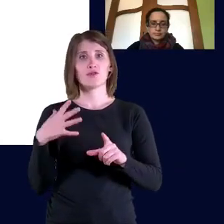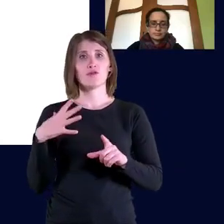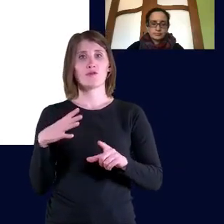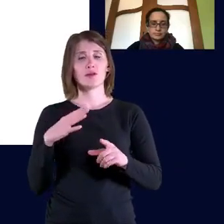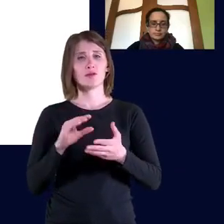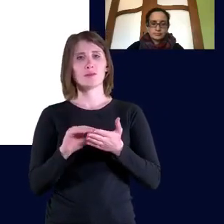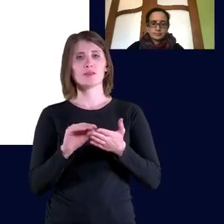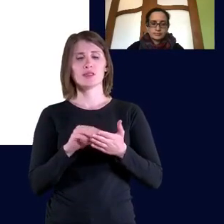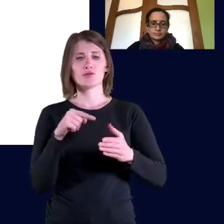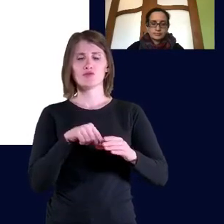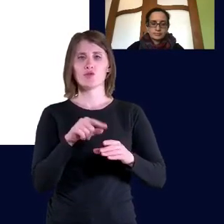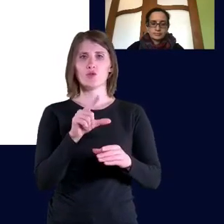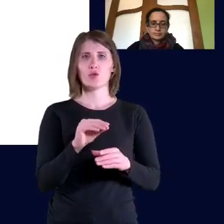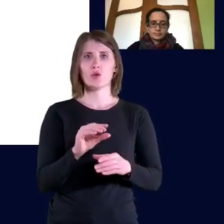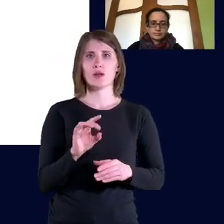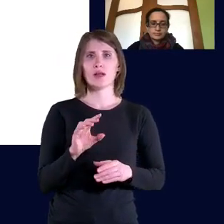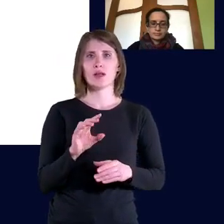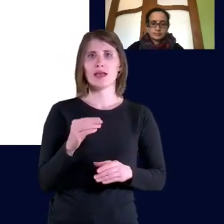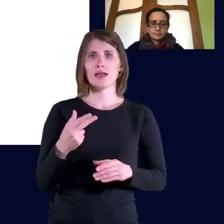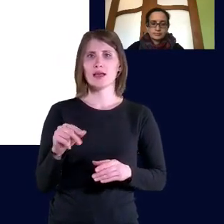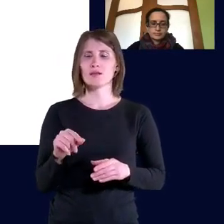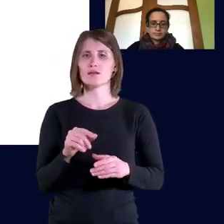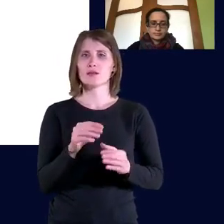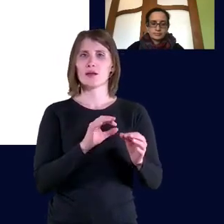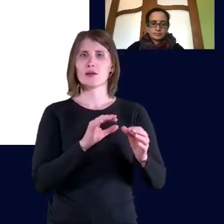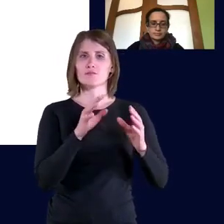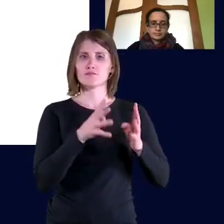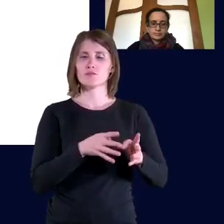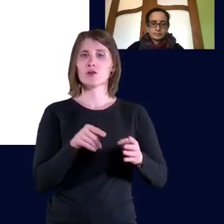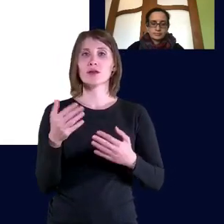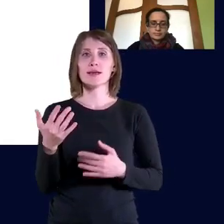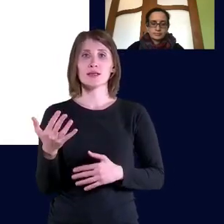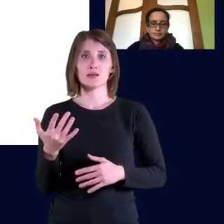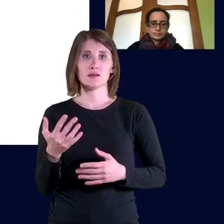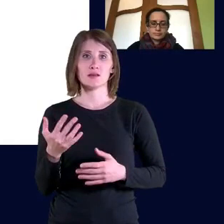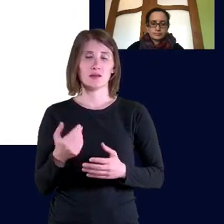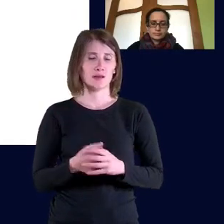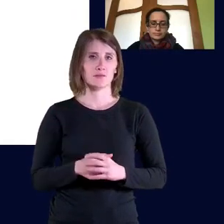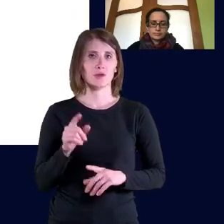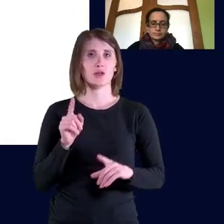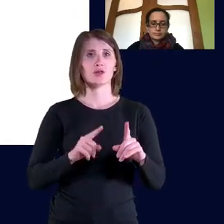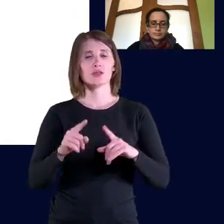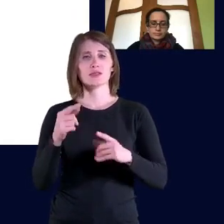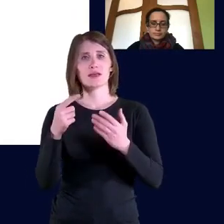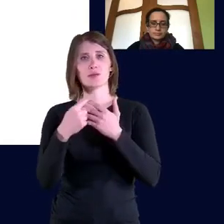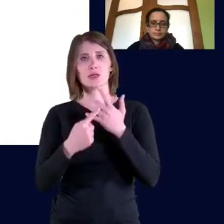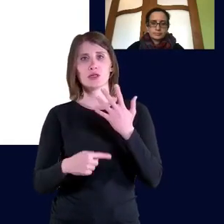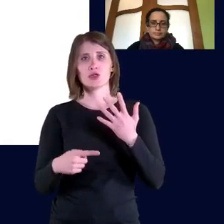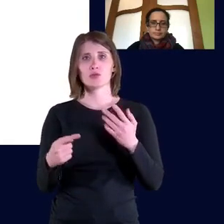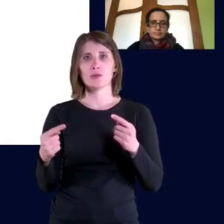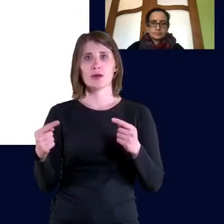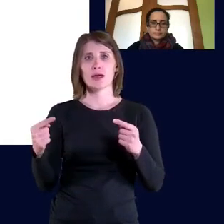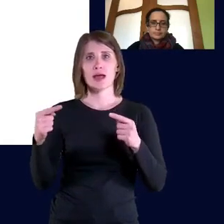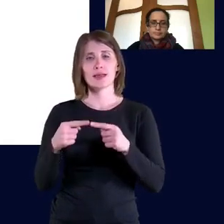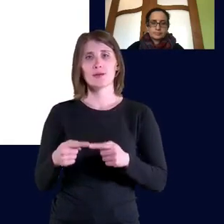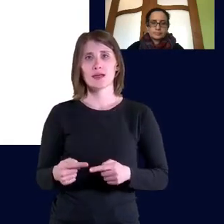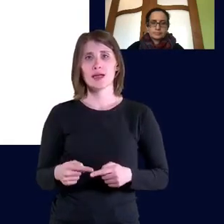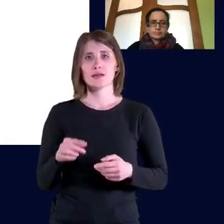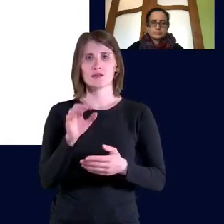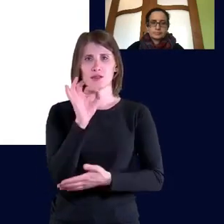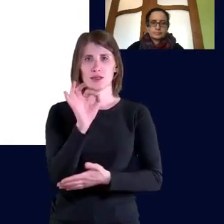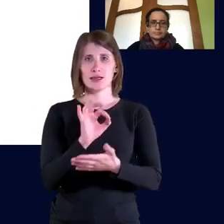często jest tak że liczba adaptacji grafik nie do końca